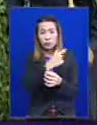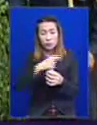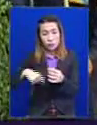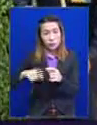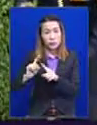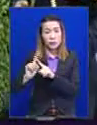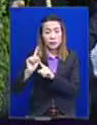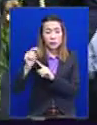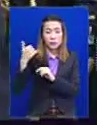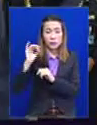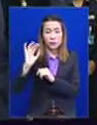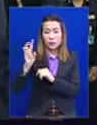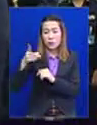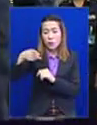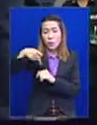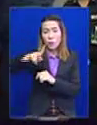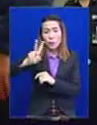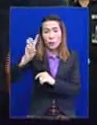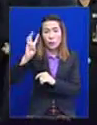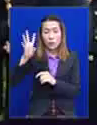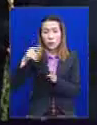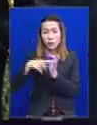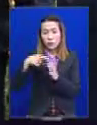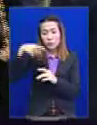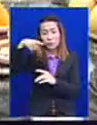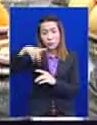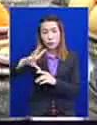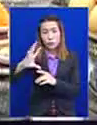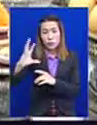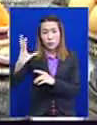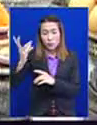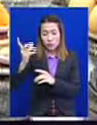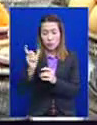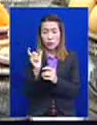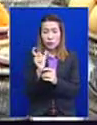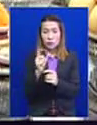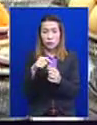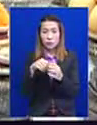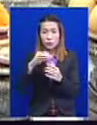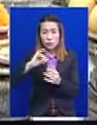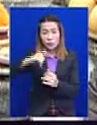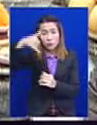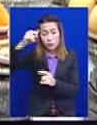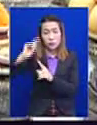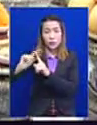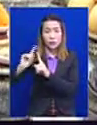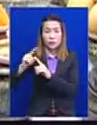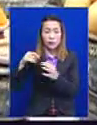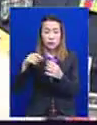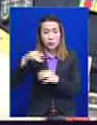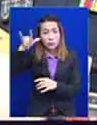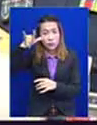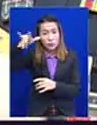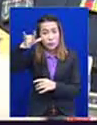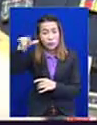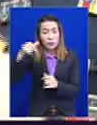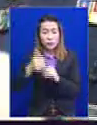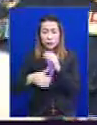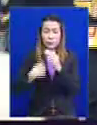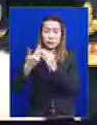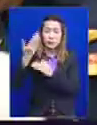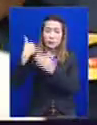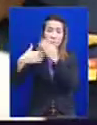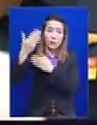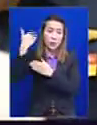าจักรพงศ์ภูวนาถกรมหลวงพิษณุโลกประชานาถดวงวิญญาณบุพการีฐานอากาศอดีตผู้บัญชา